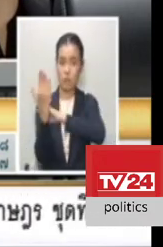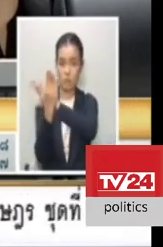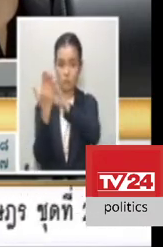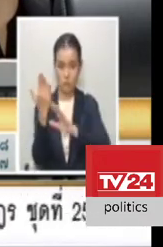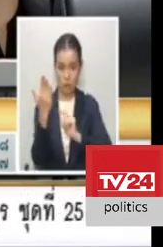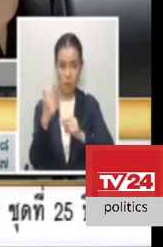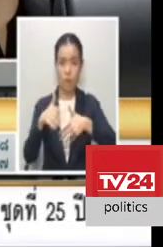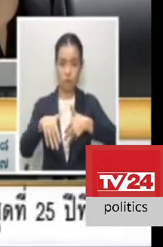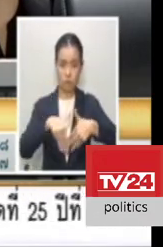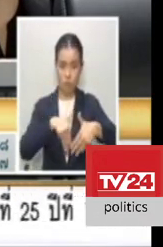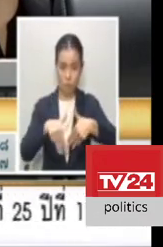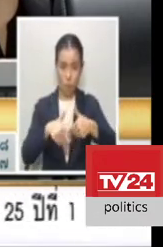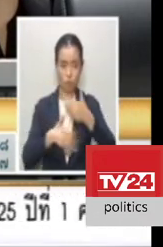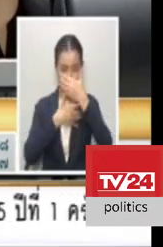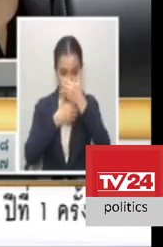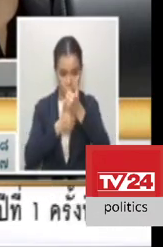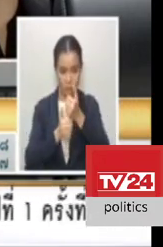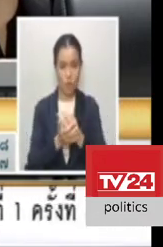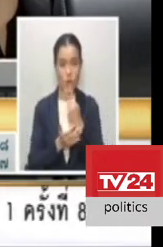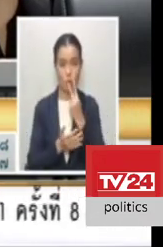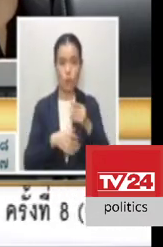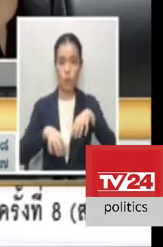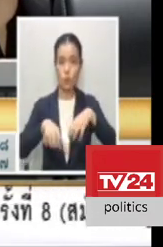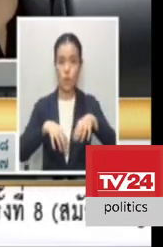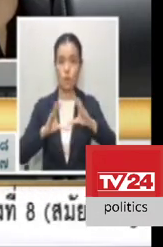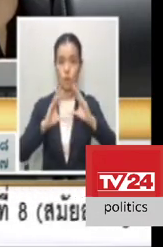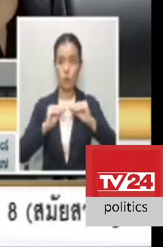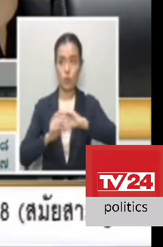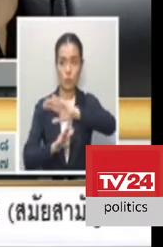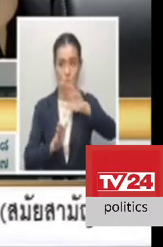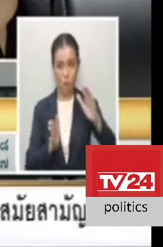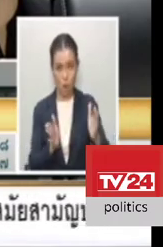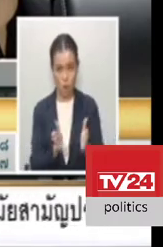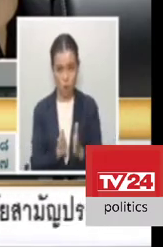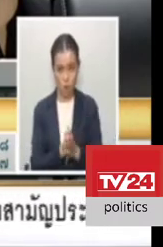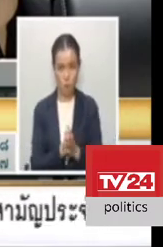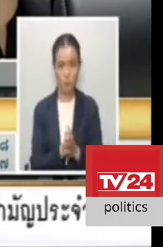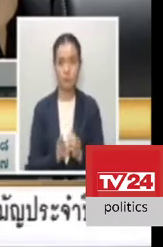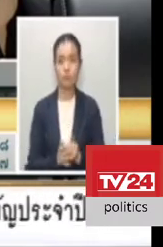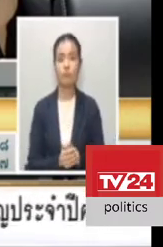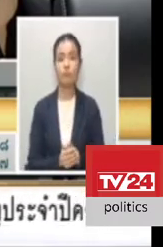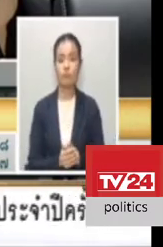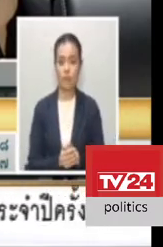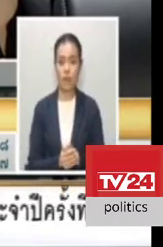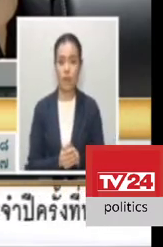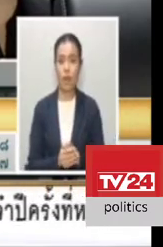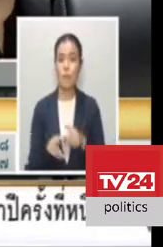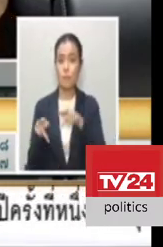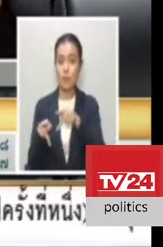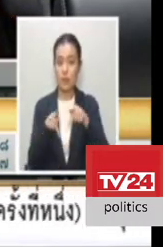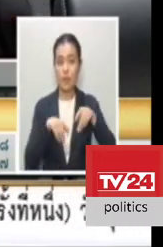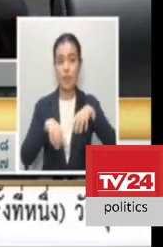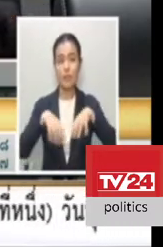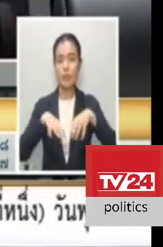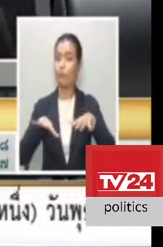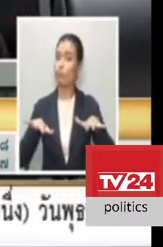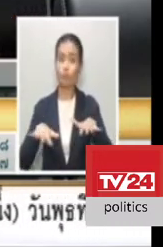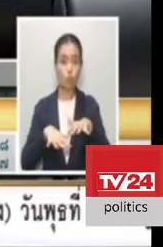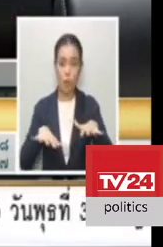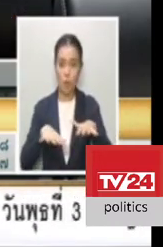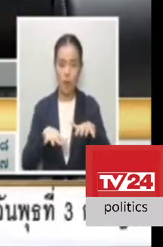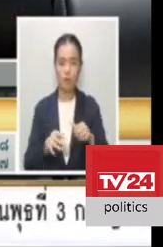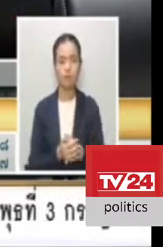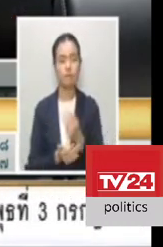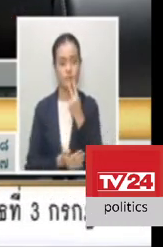ค่ะหากเราดูการจัดการประชุมในภาพรวมในด้านของพิธีการแล้วก็การจัดการทั่วไปก็จะเ